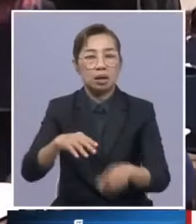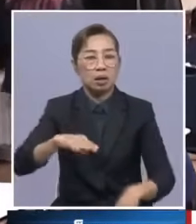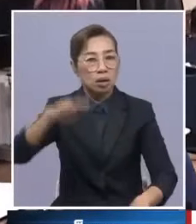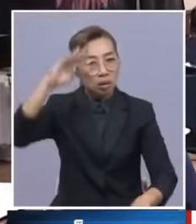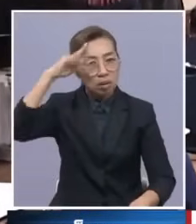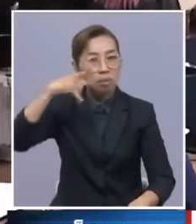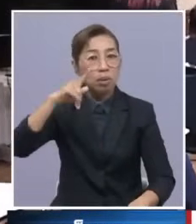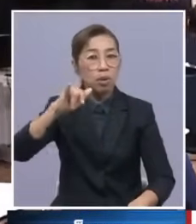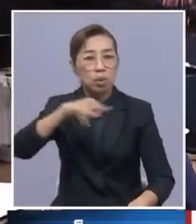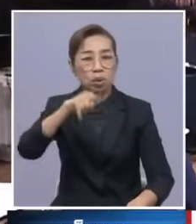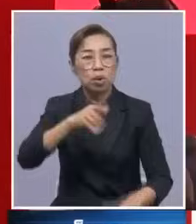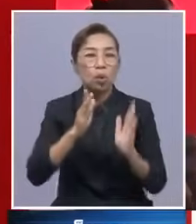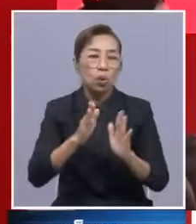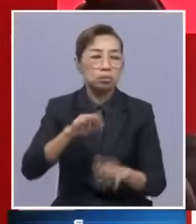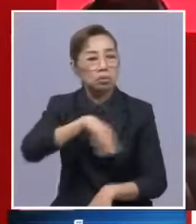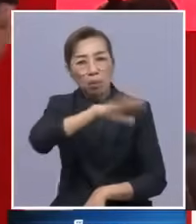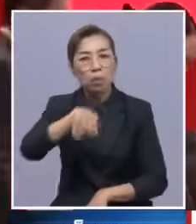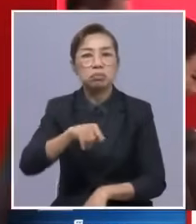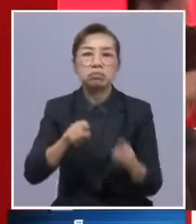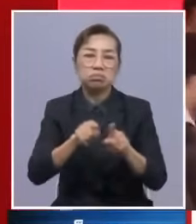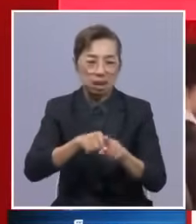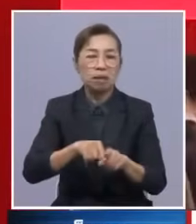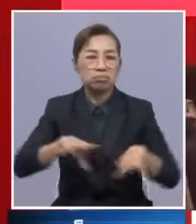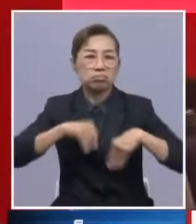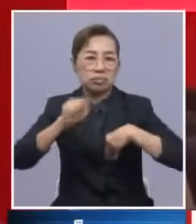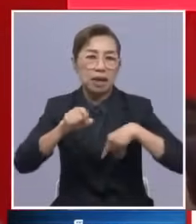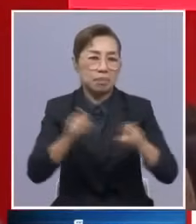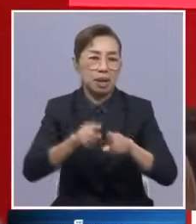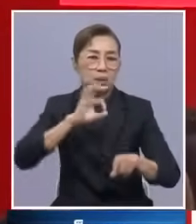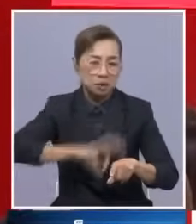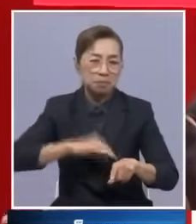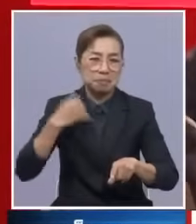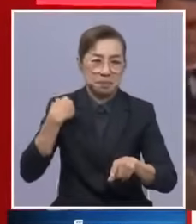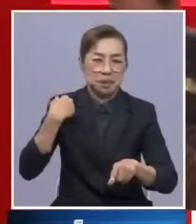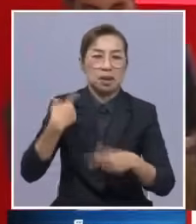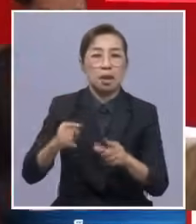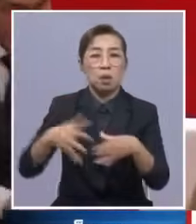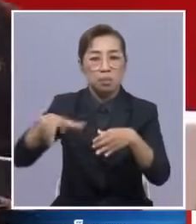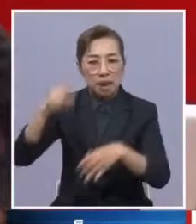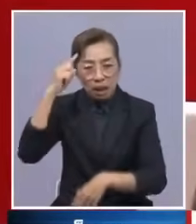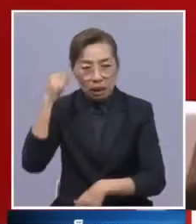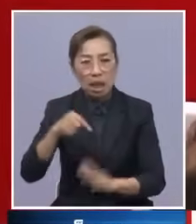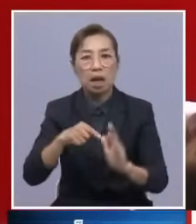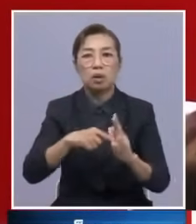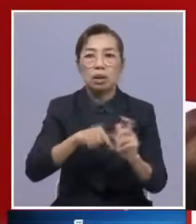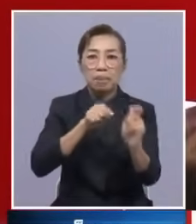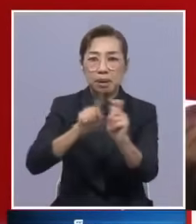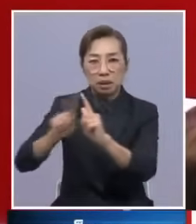ลุงๆก็ยอมรับเรื่องนี้มาตั้งแต่ก่อนการเลือกตั้งแล้วขณะเดียวกันคนในพรรคเพื่อไทยก็มีการวิเคราะห์คะแนนเขตหลายพื้น